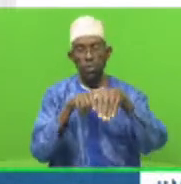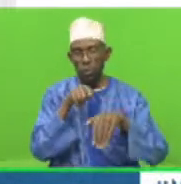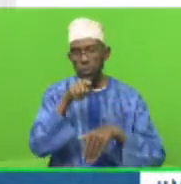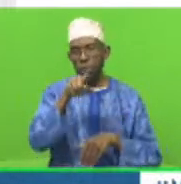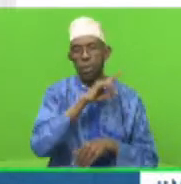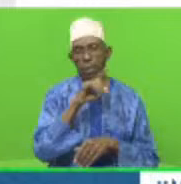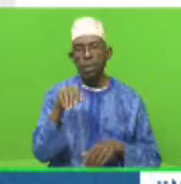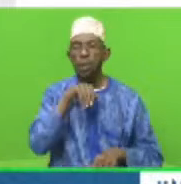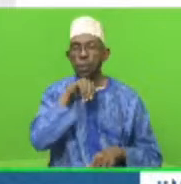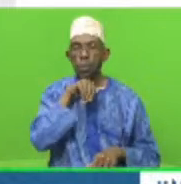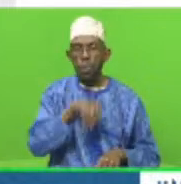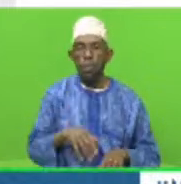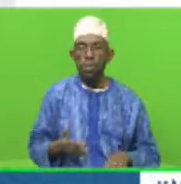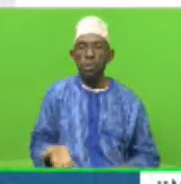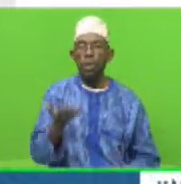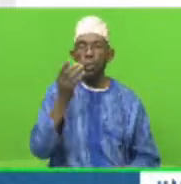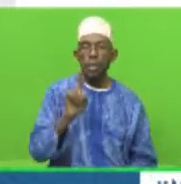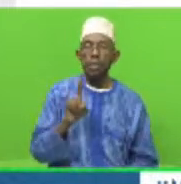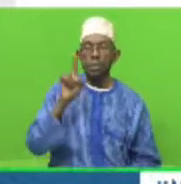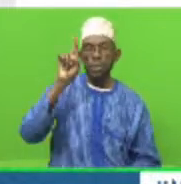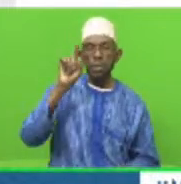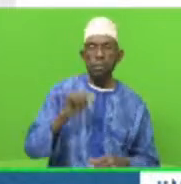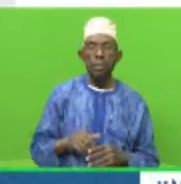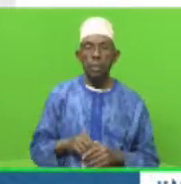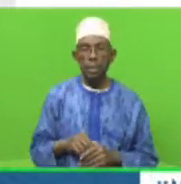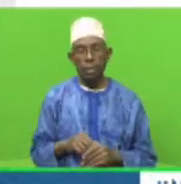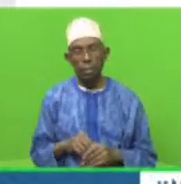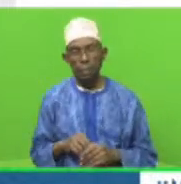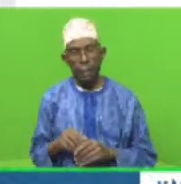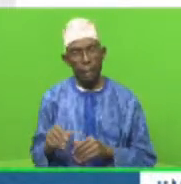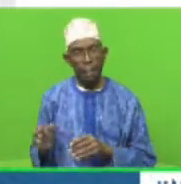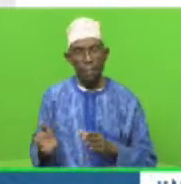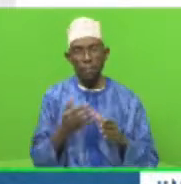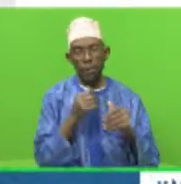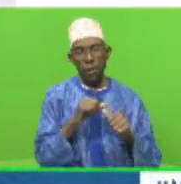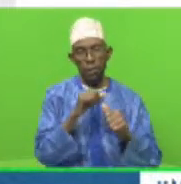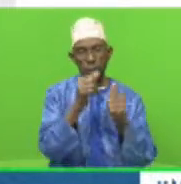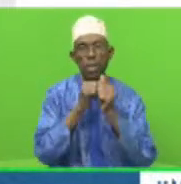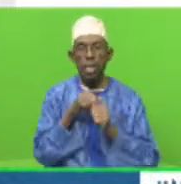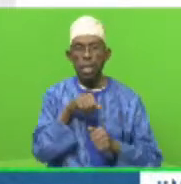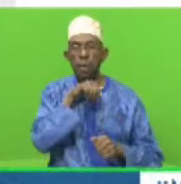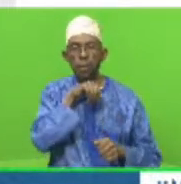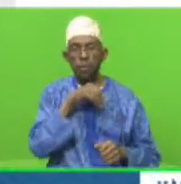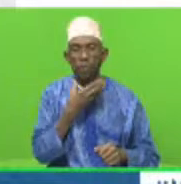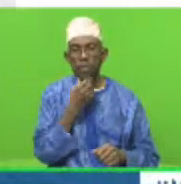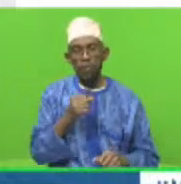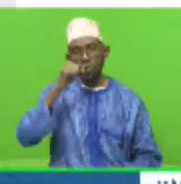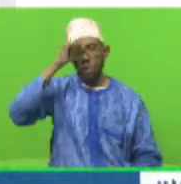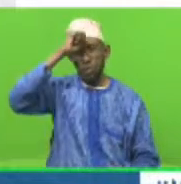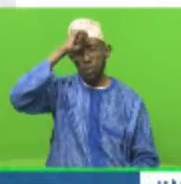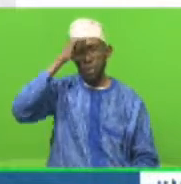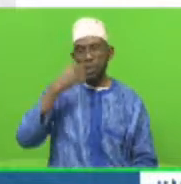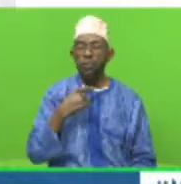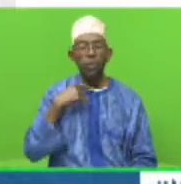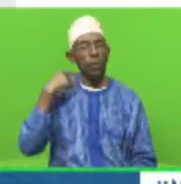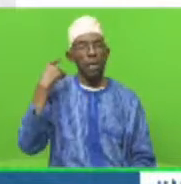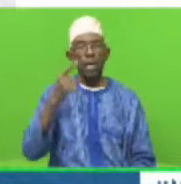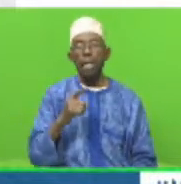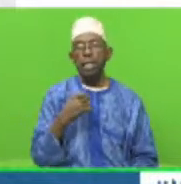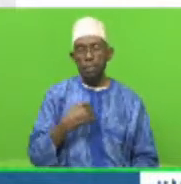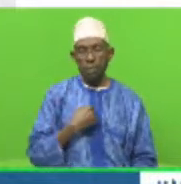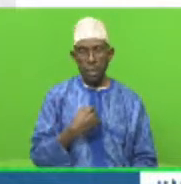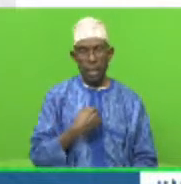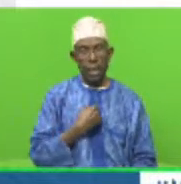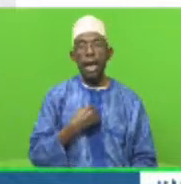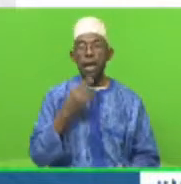فانصرف رسول الله صلى الله عليه وسلم وأقبل علي أبو جهل فقال: فوالله